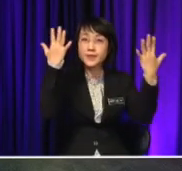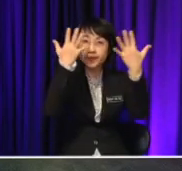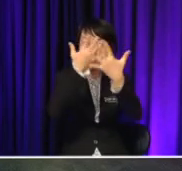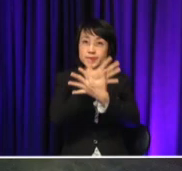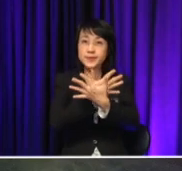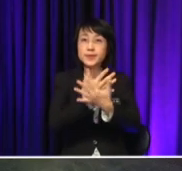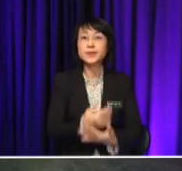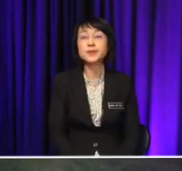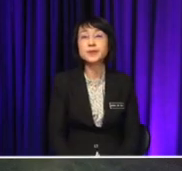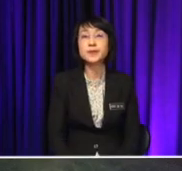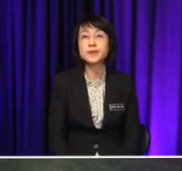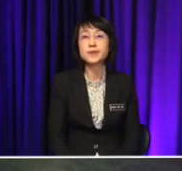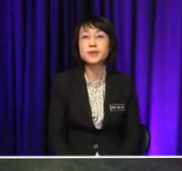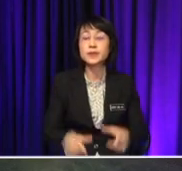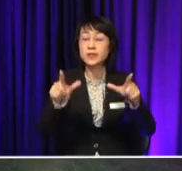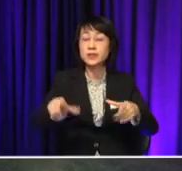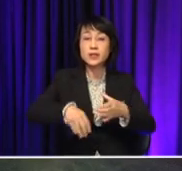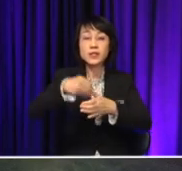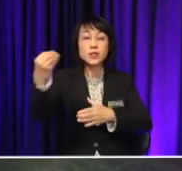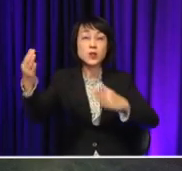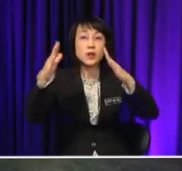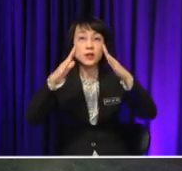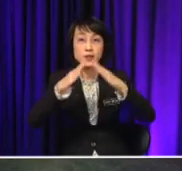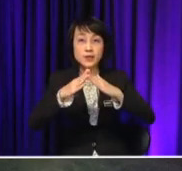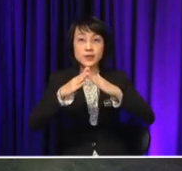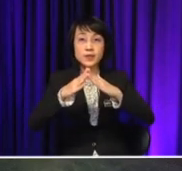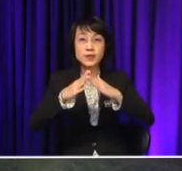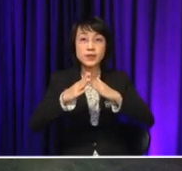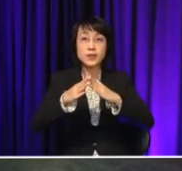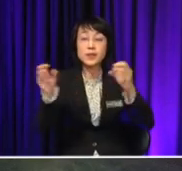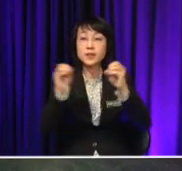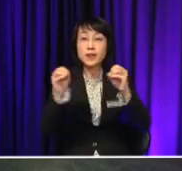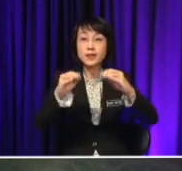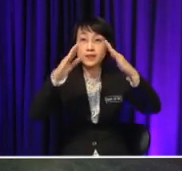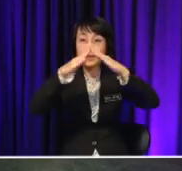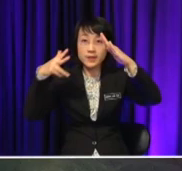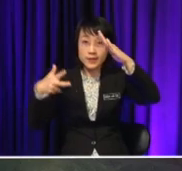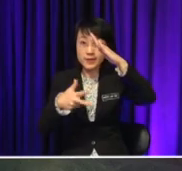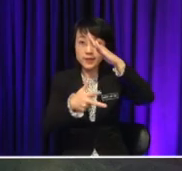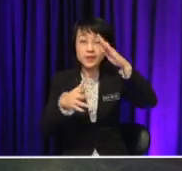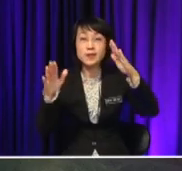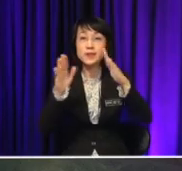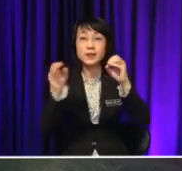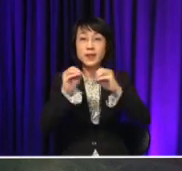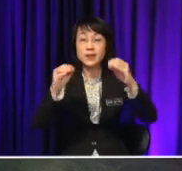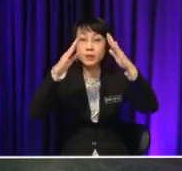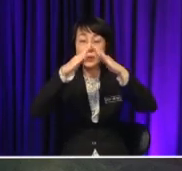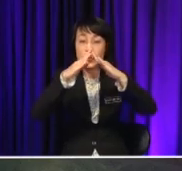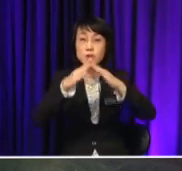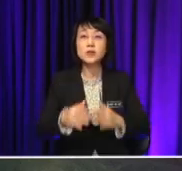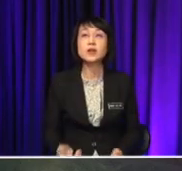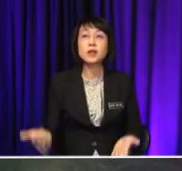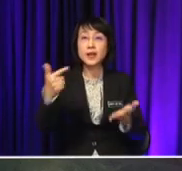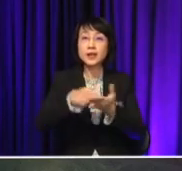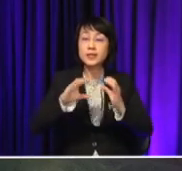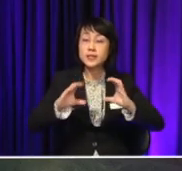kalau kita letak di luar rumah tampak letaknya dalam rumah tak berbumbung lagi Cepat sebab Apa sebab